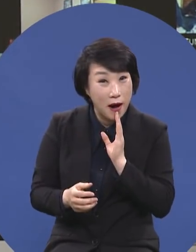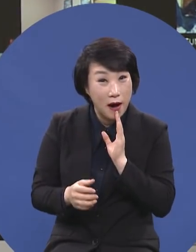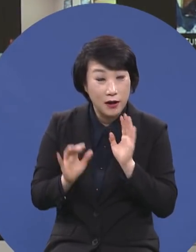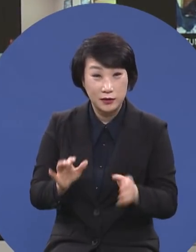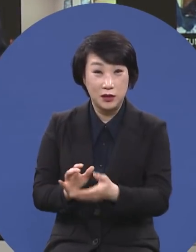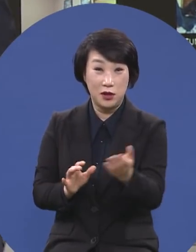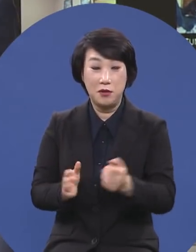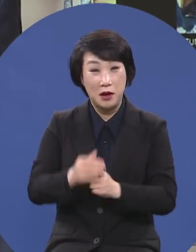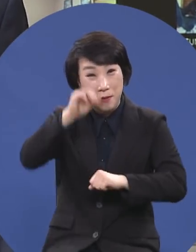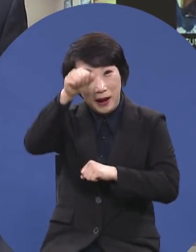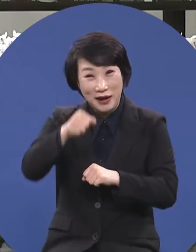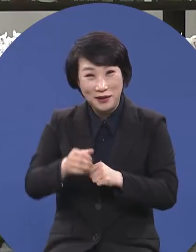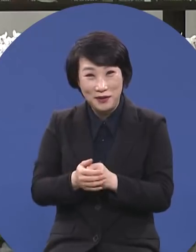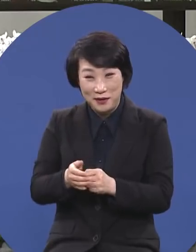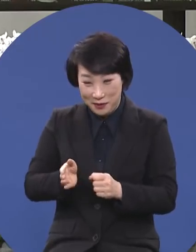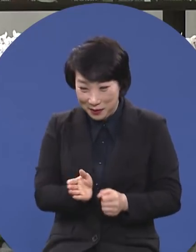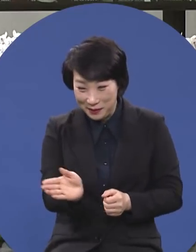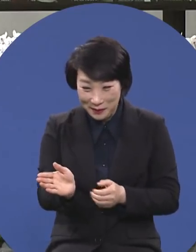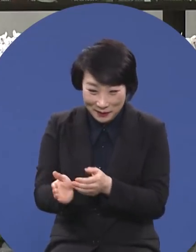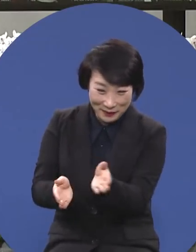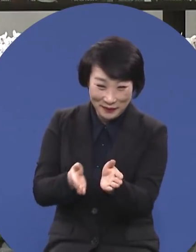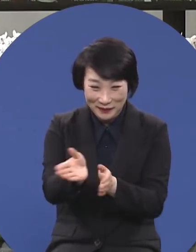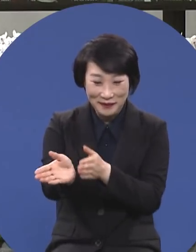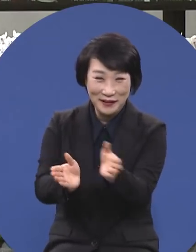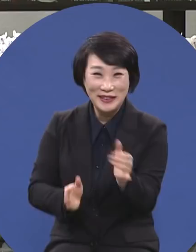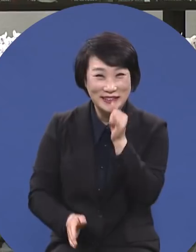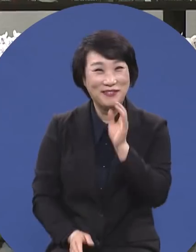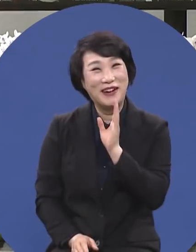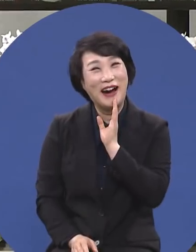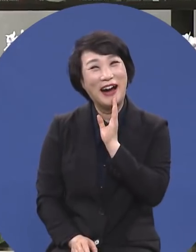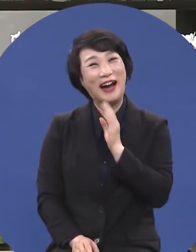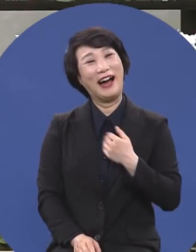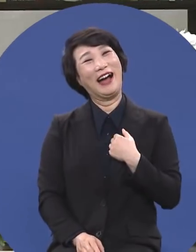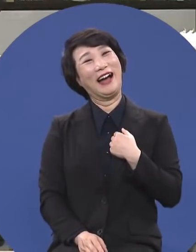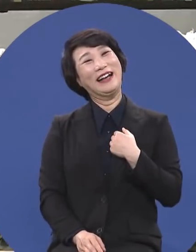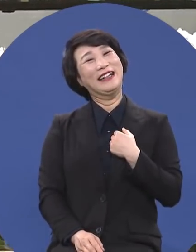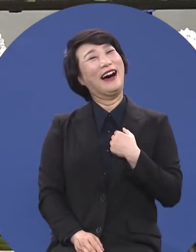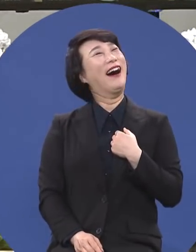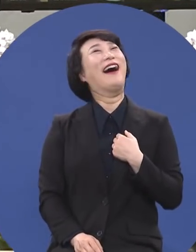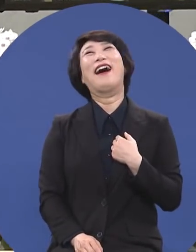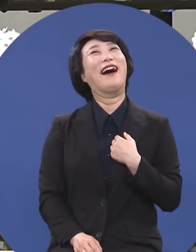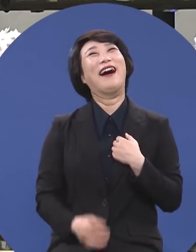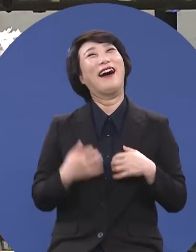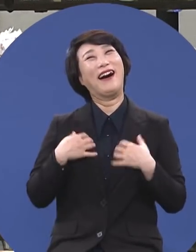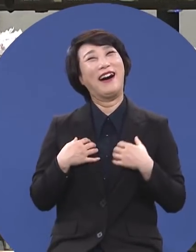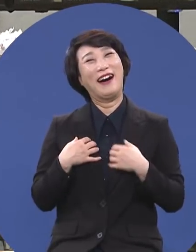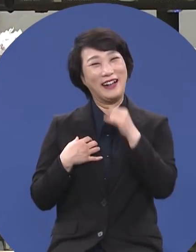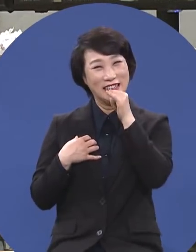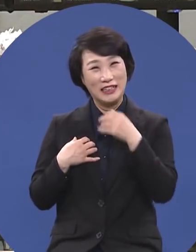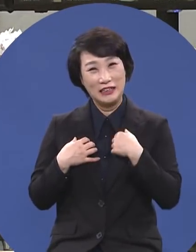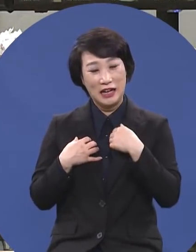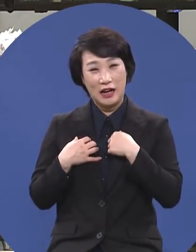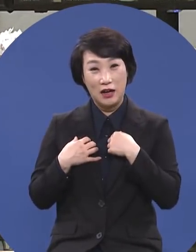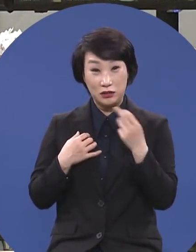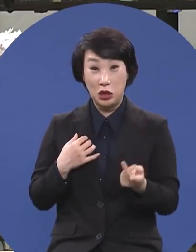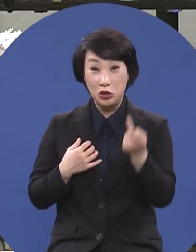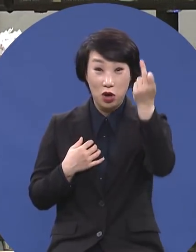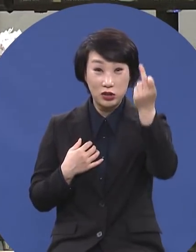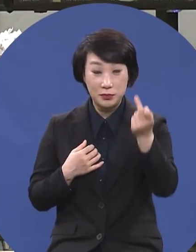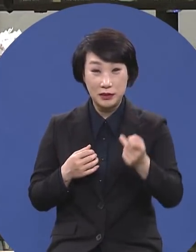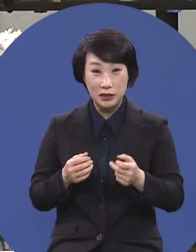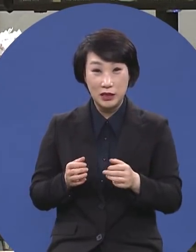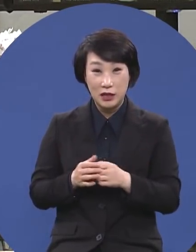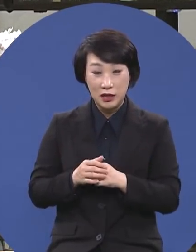이 발로 타는 이 당기는 이 스케이트가 있습니다. 이렇게. 근데 형님이